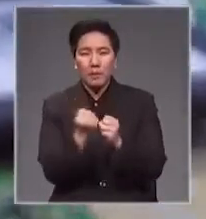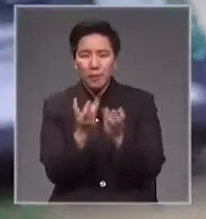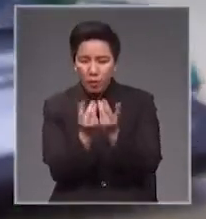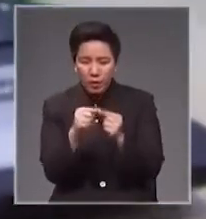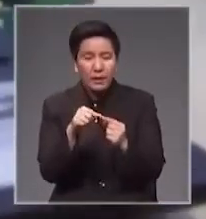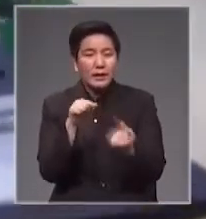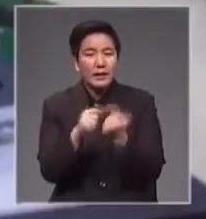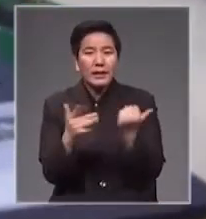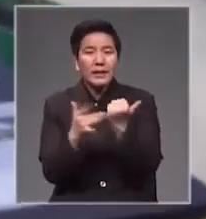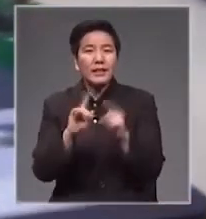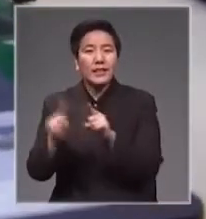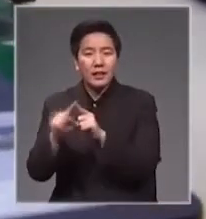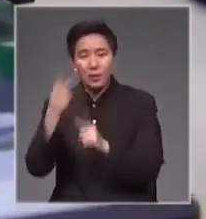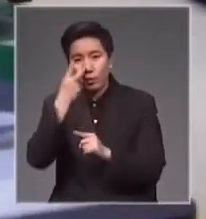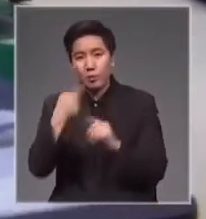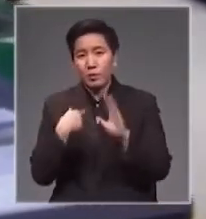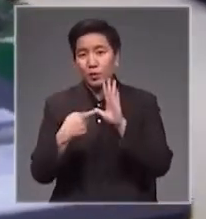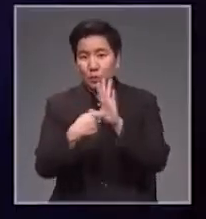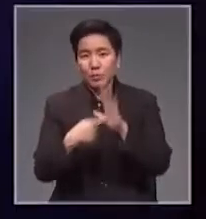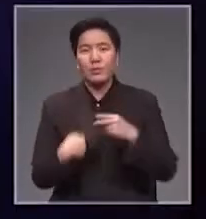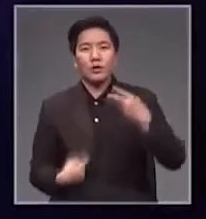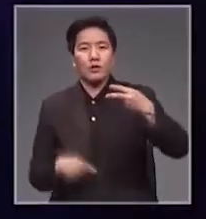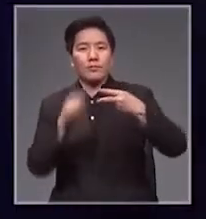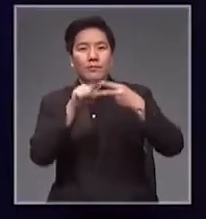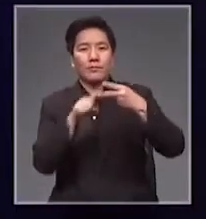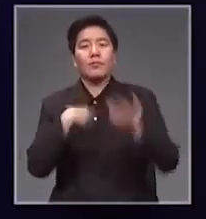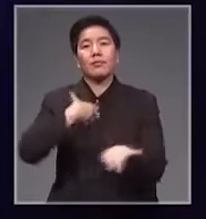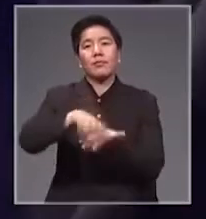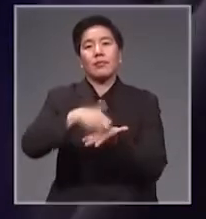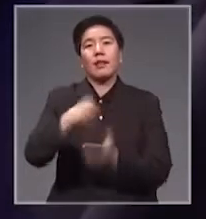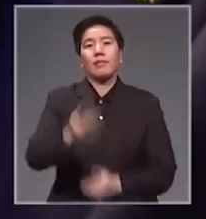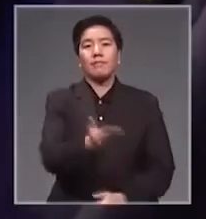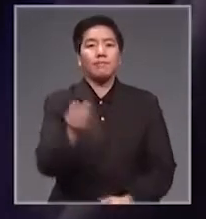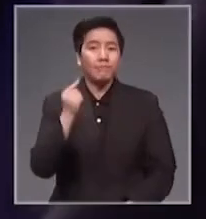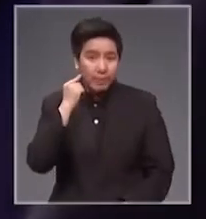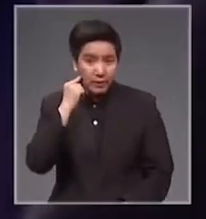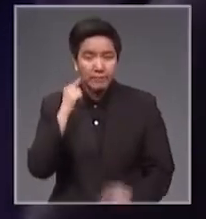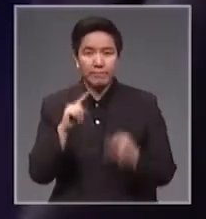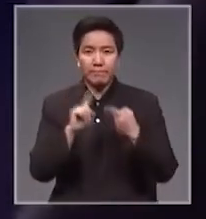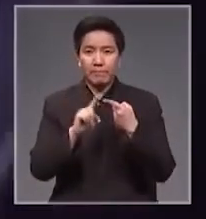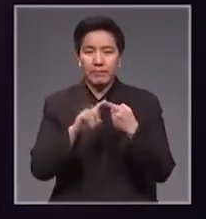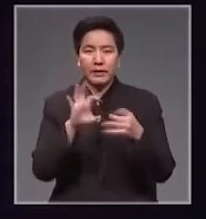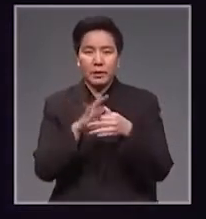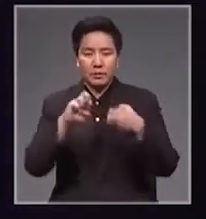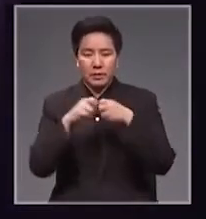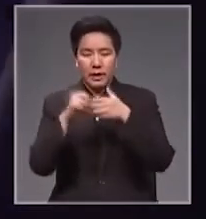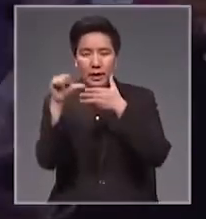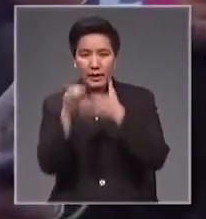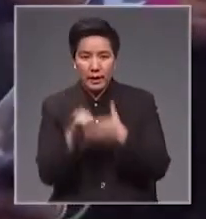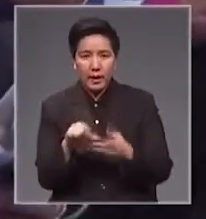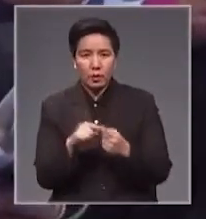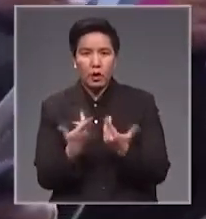ผมอยากยกตัวอย่าง2ผลงานมาเล่าให้พี่น้องประชาชนฟังนะครับผลงานแรกเกี่ยวกับการแก้ไขปัญหาความไม่สงบในพื้นที่ภาค